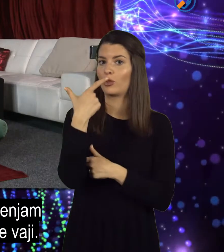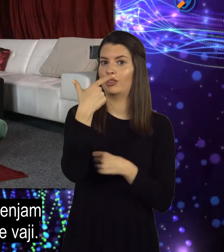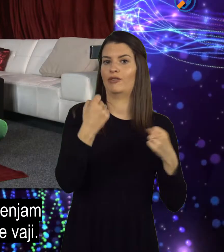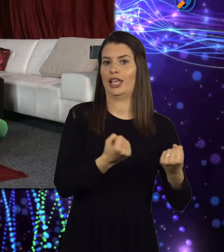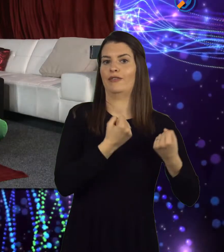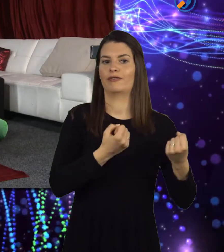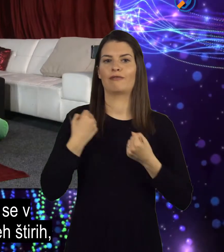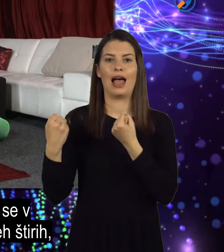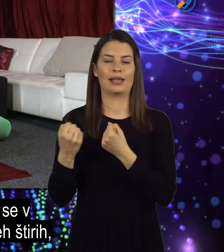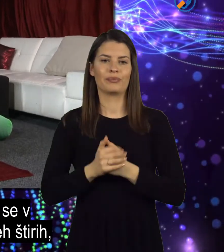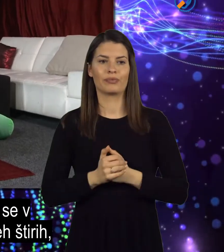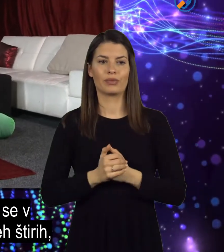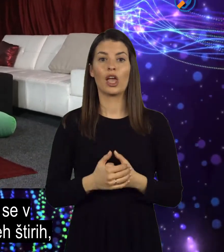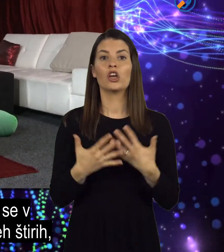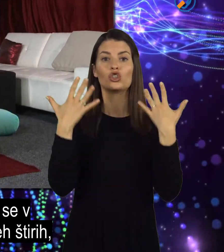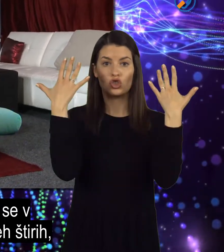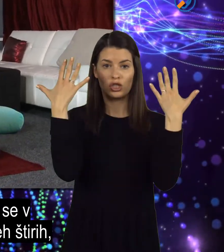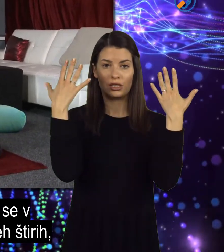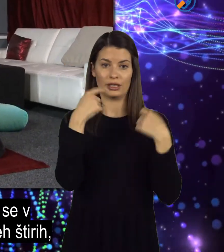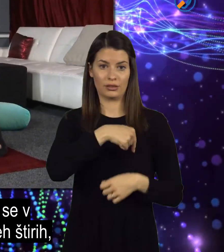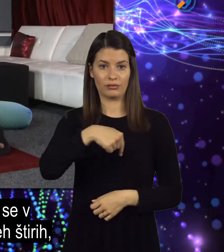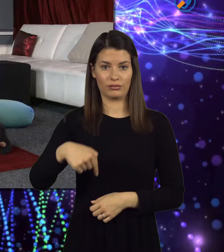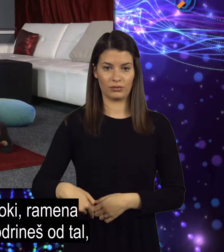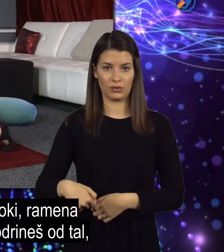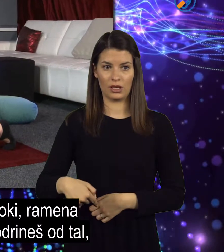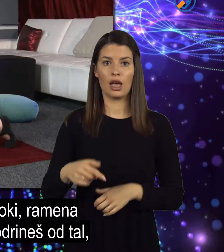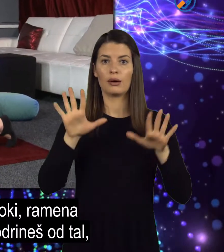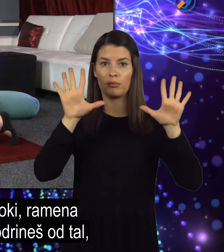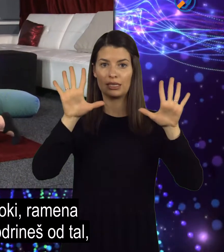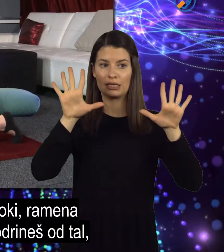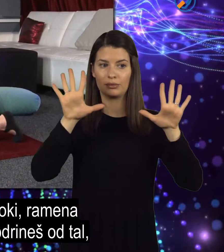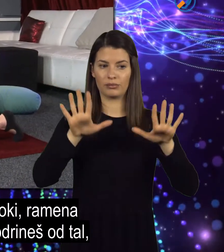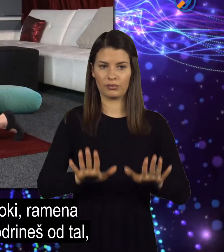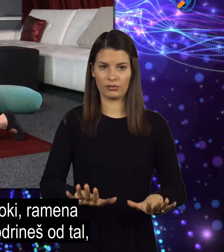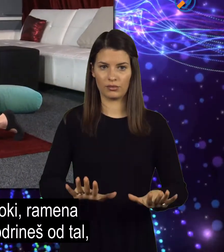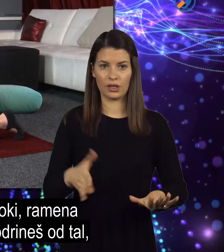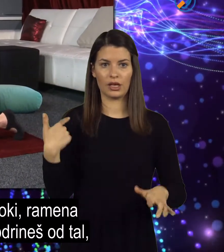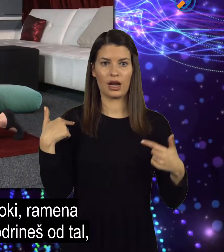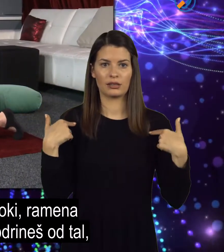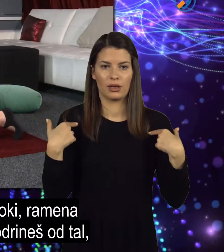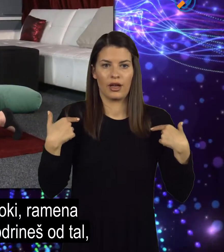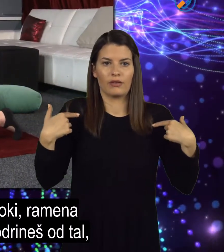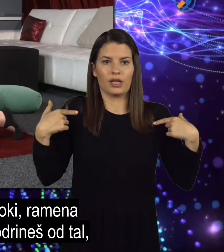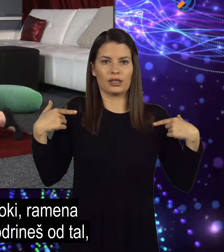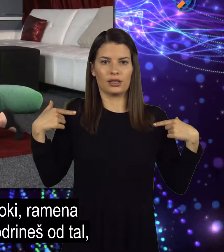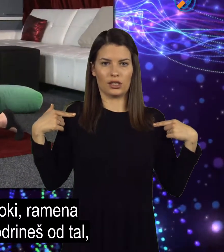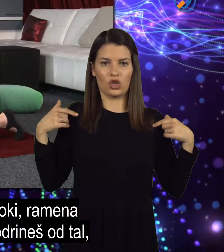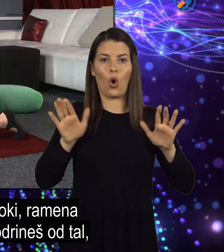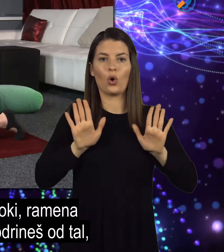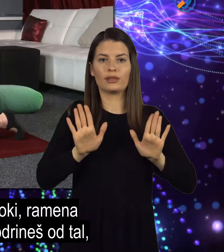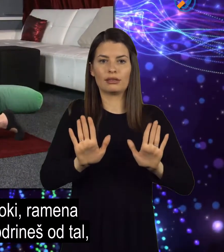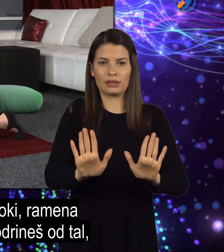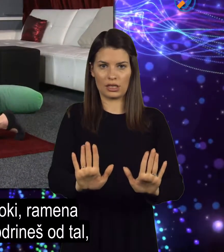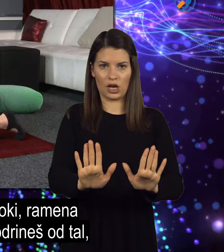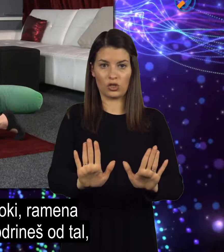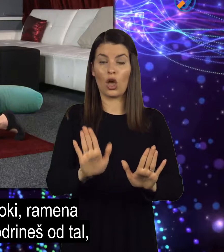vaji. Postavimo se v položaj na vseh 4, razpreš prste na roki, ramena zavrtiš nazaj in